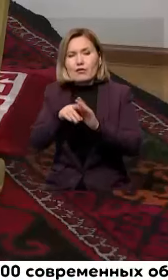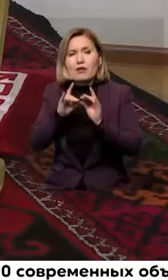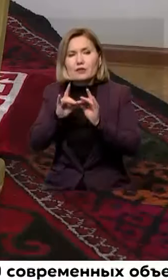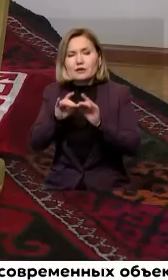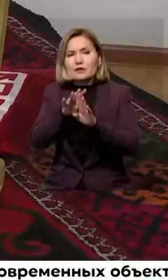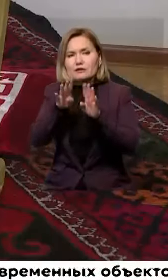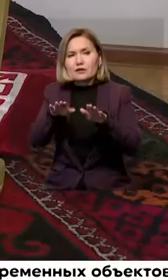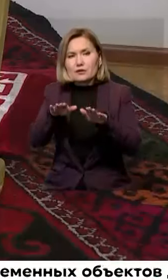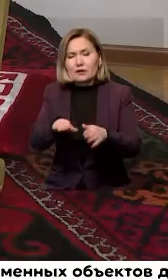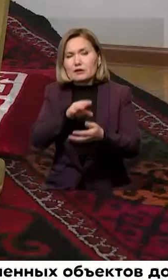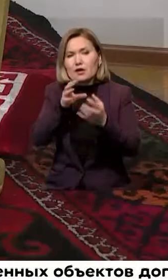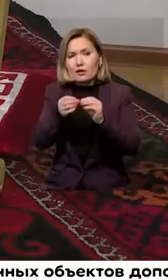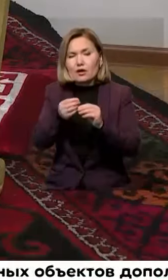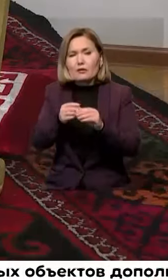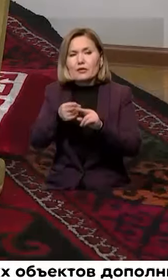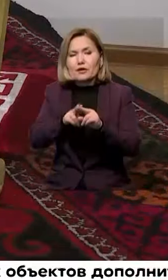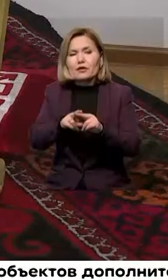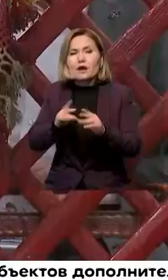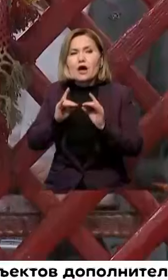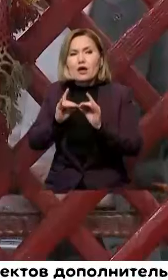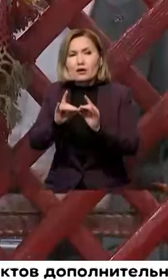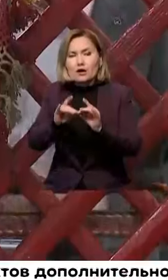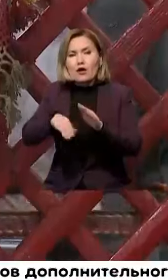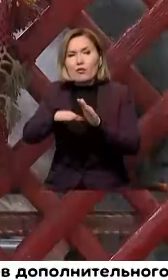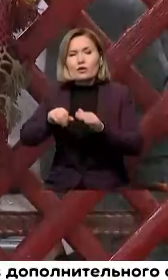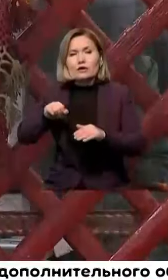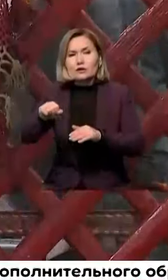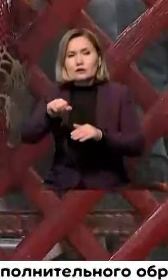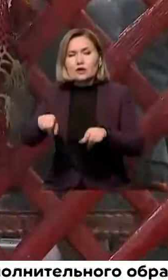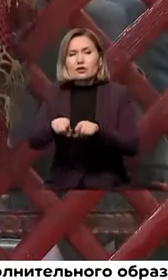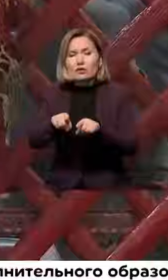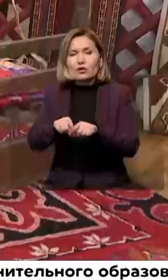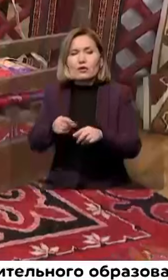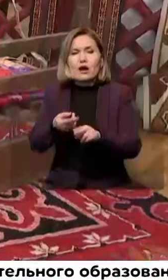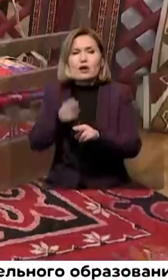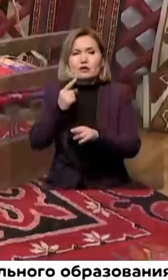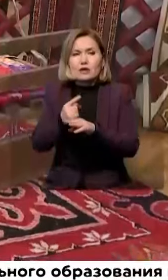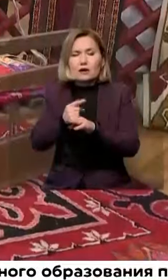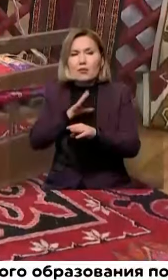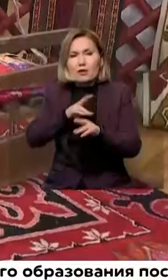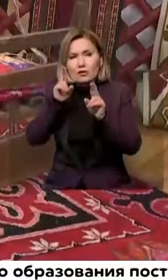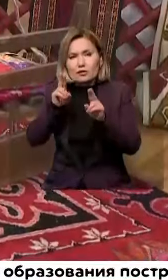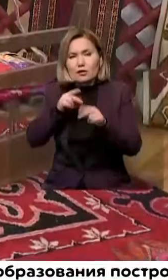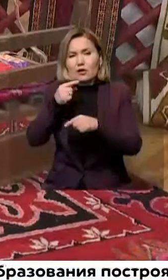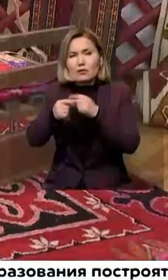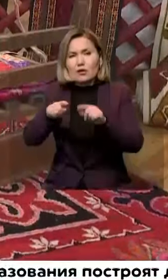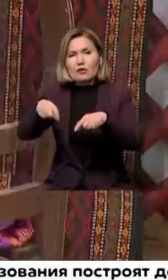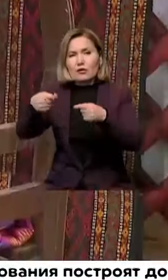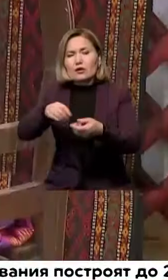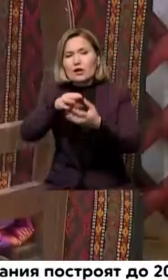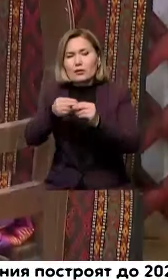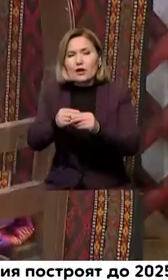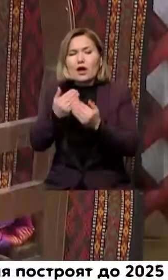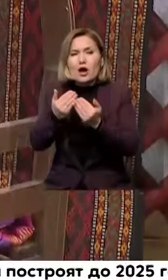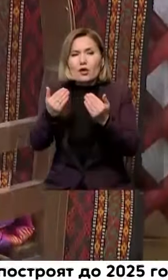жалғастығының белгісіне айналған. Бос бесікті тербетпеу, бесікті жабусыз қалдырмау сияқты ырымдар содан қалған дейді ғалымдар.